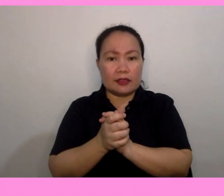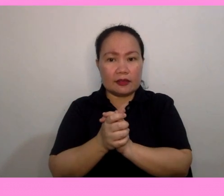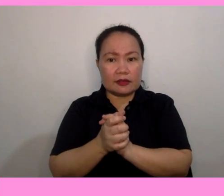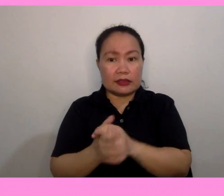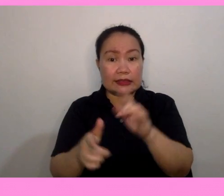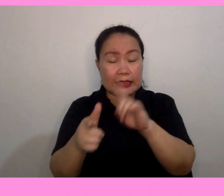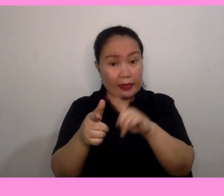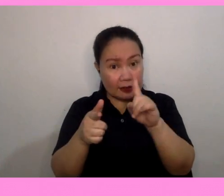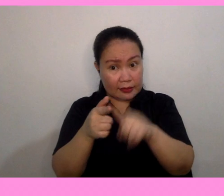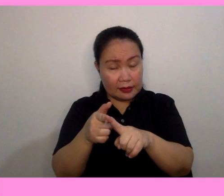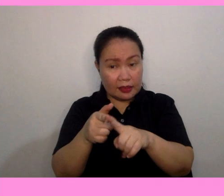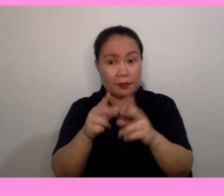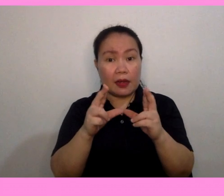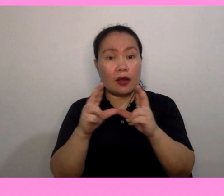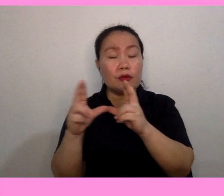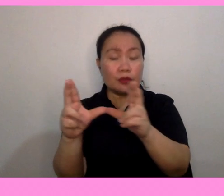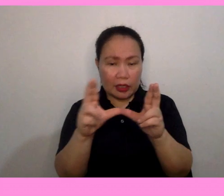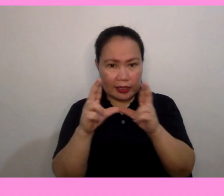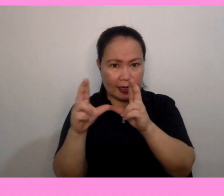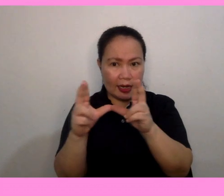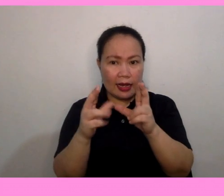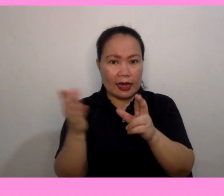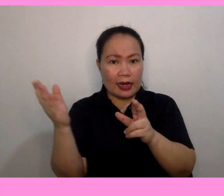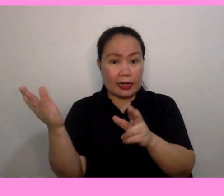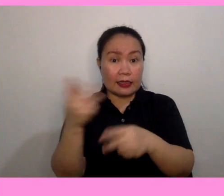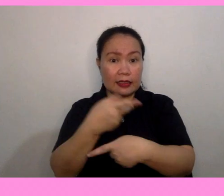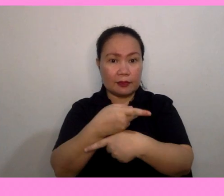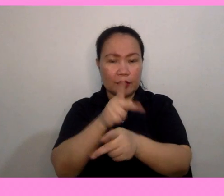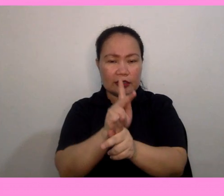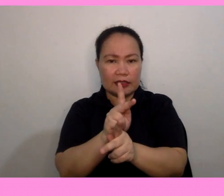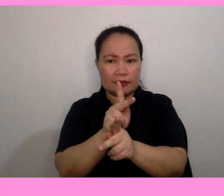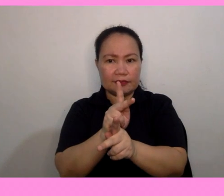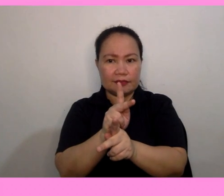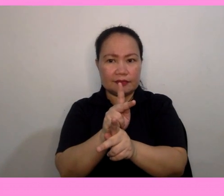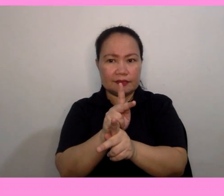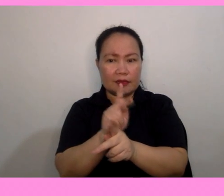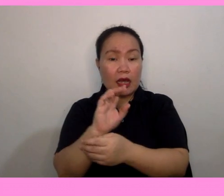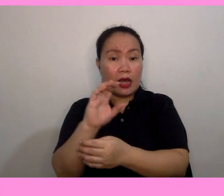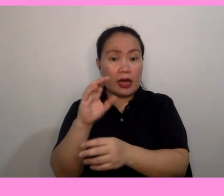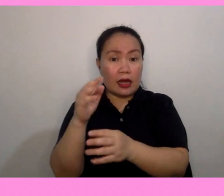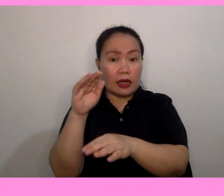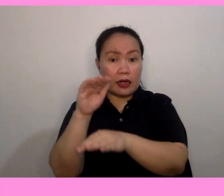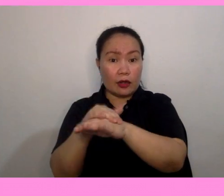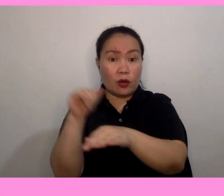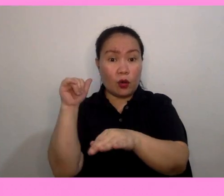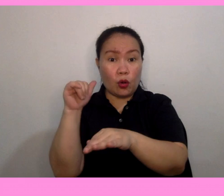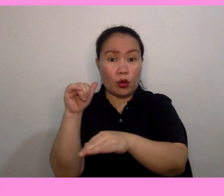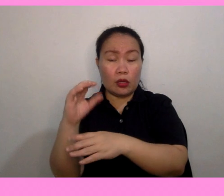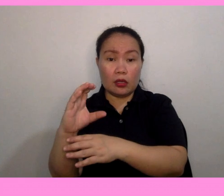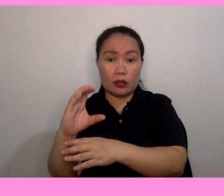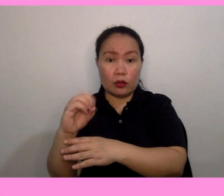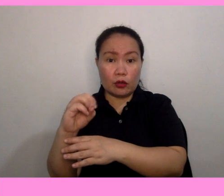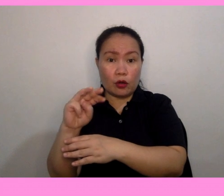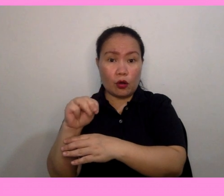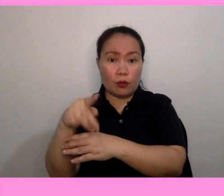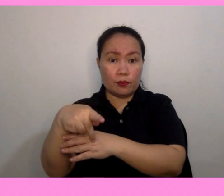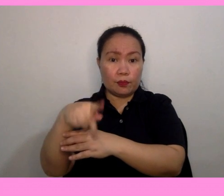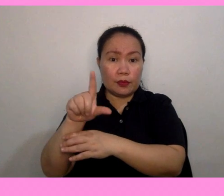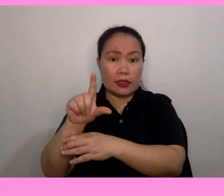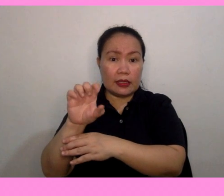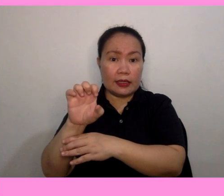produkto, masasabing magkaugnay ang mga ito. Tinatawag itong produktong komplementaryo o